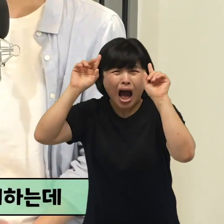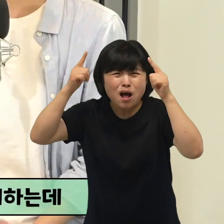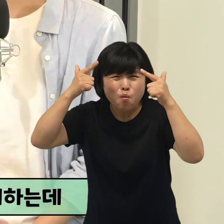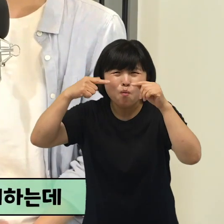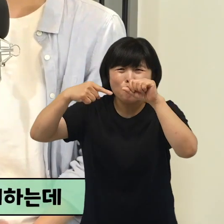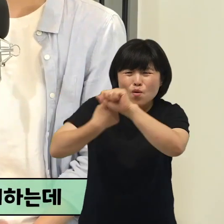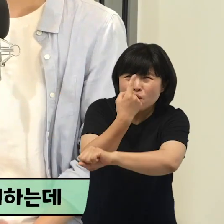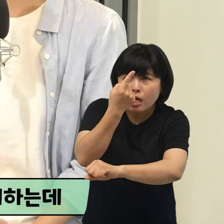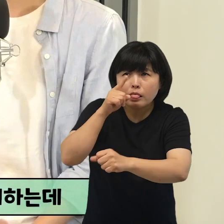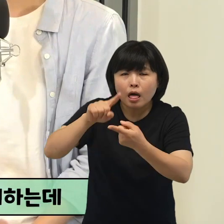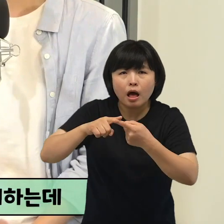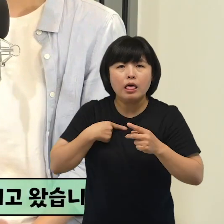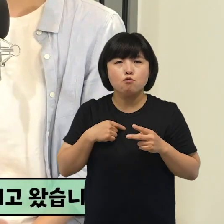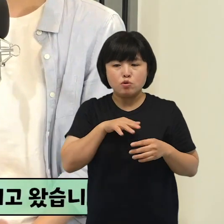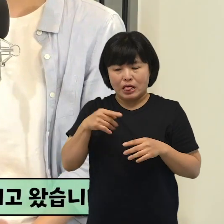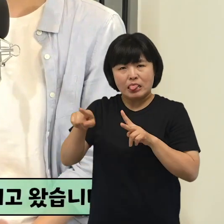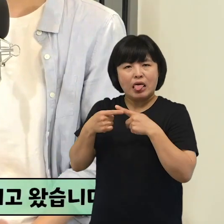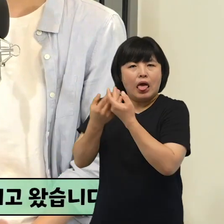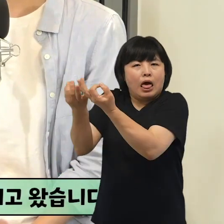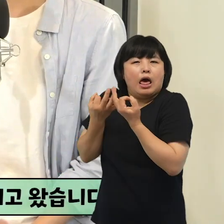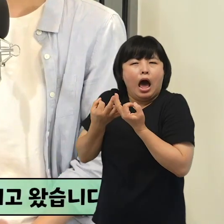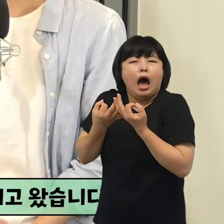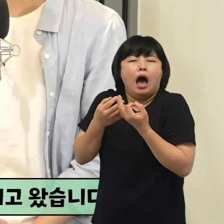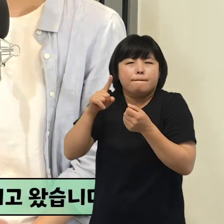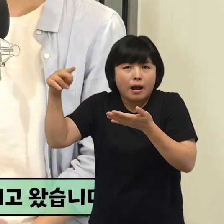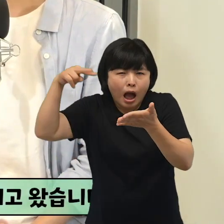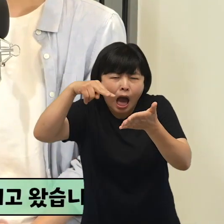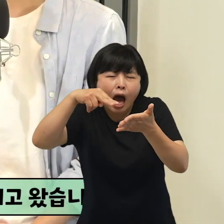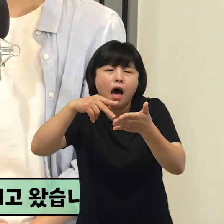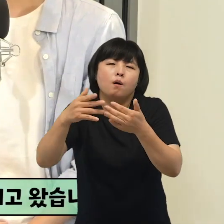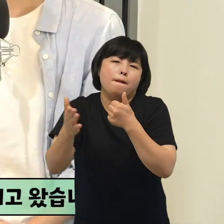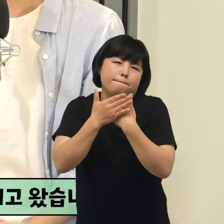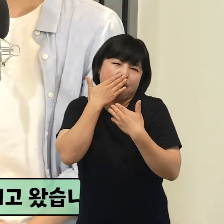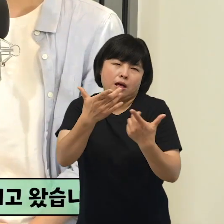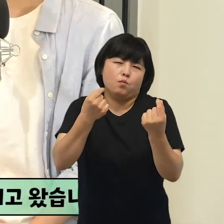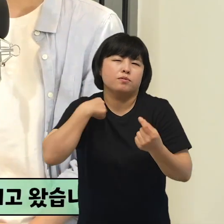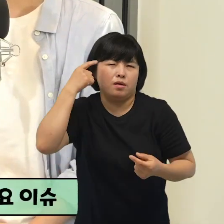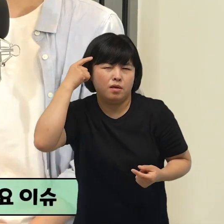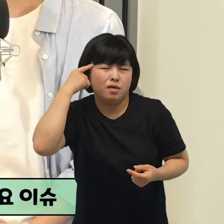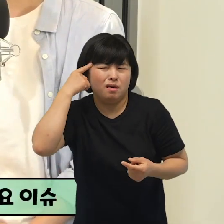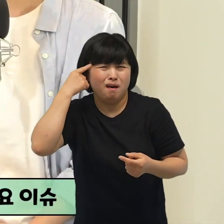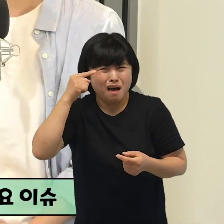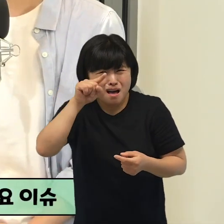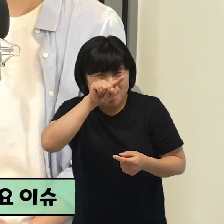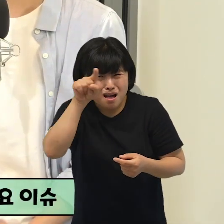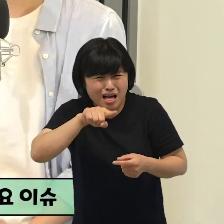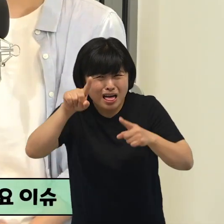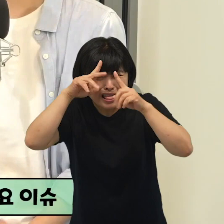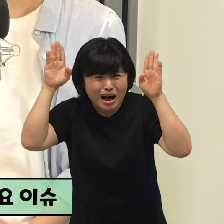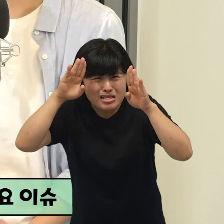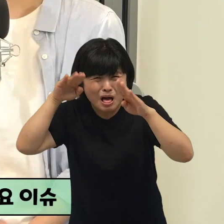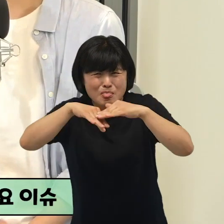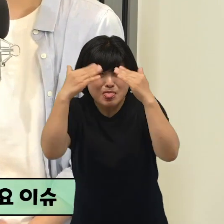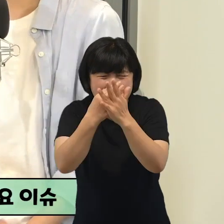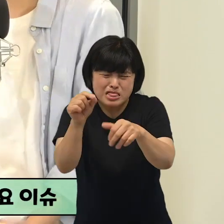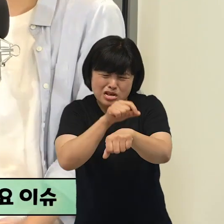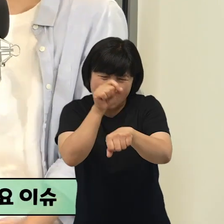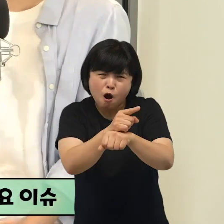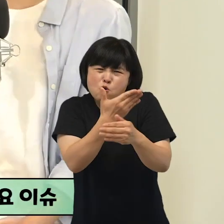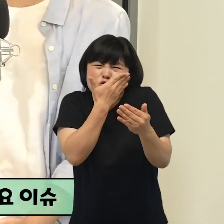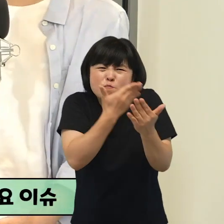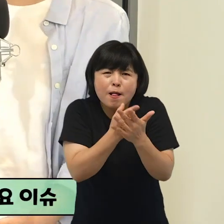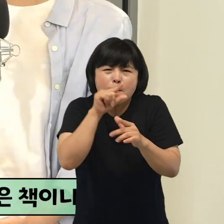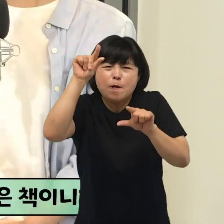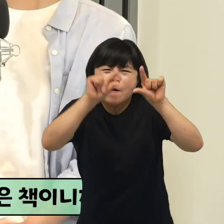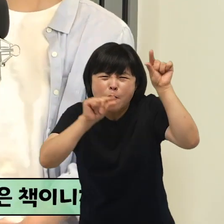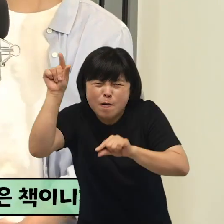분들은 우리를 이해하는데 큰 도움을 받을 수 있을 것 같아서 가지고 왔습니다. 네, Z세대의 전반적인 특성이랑 주요